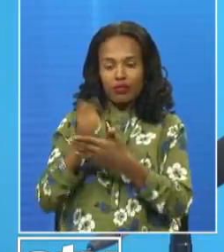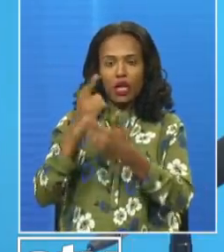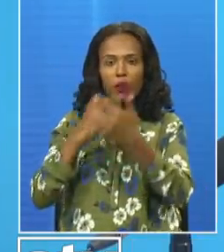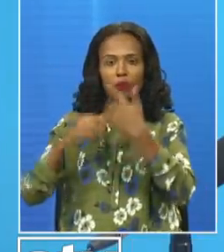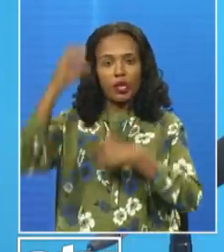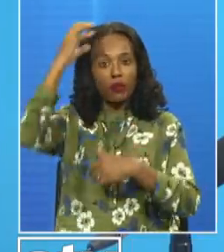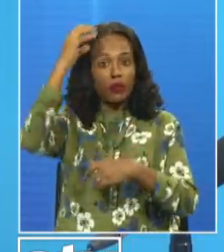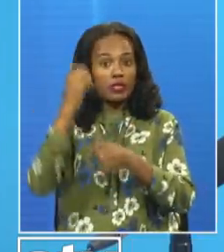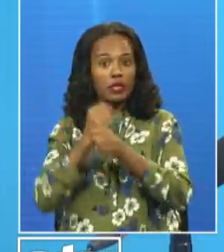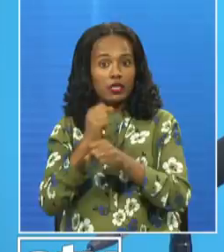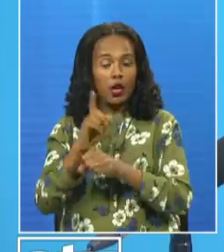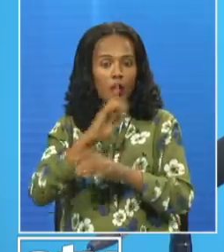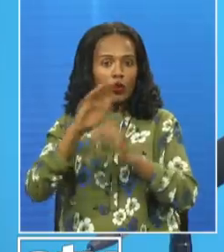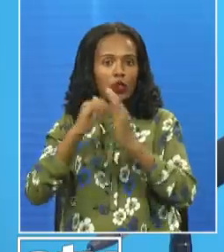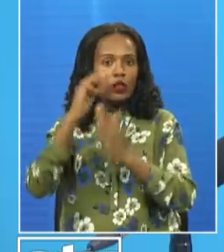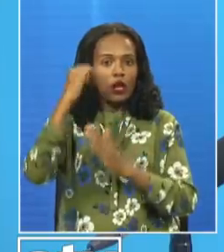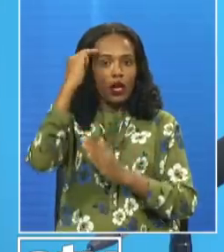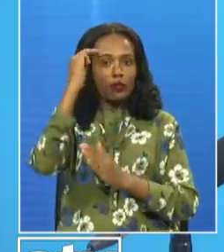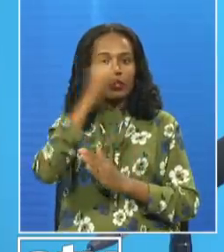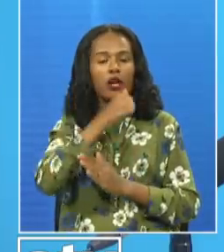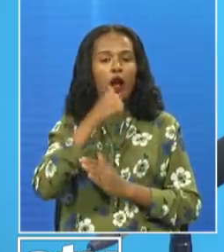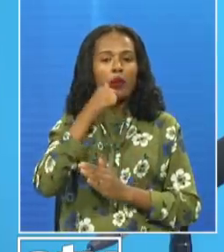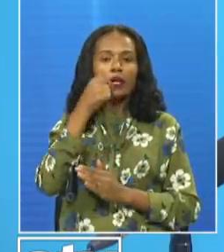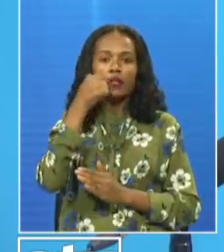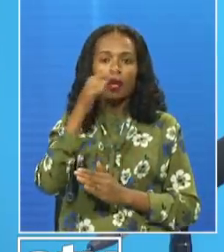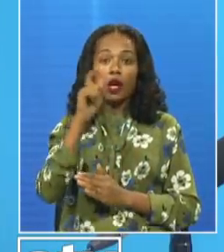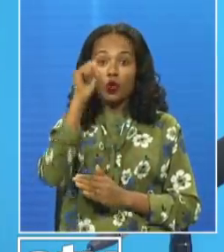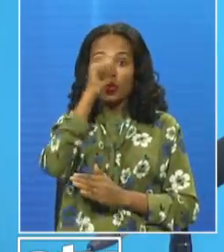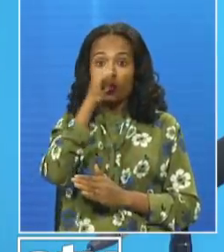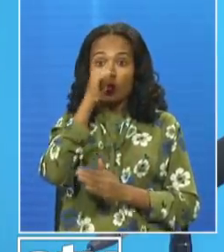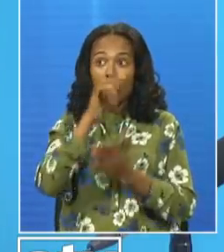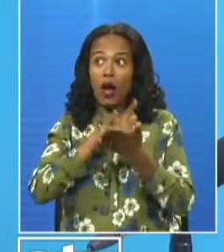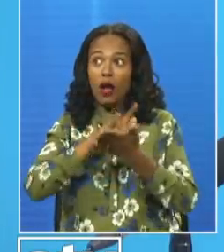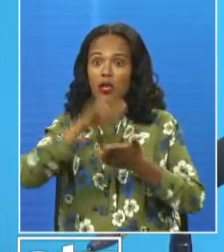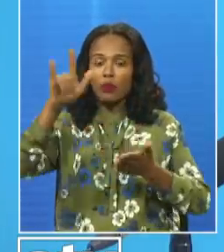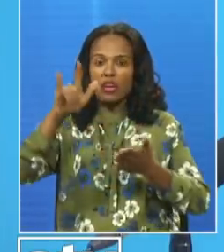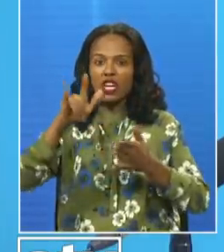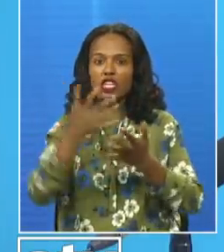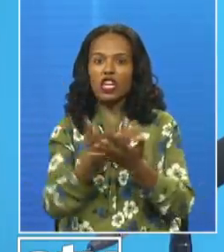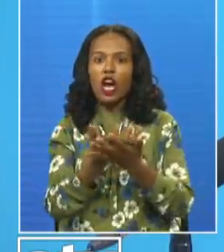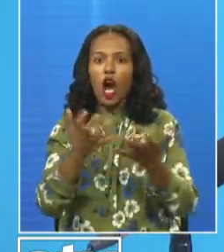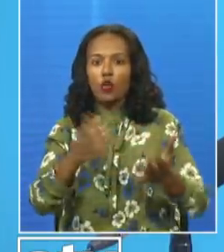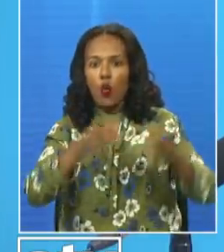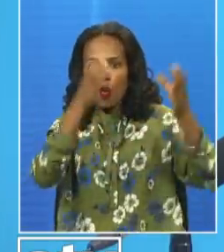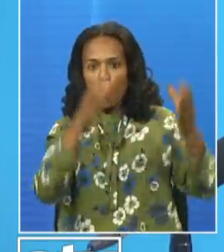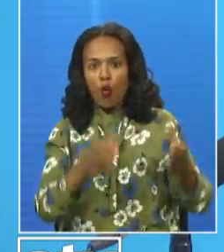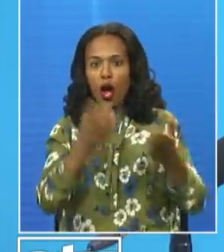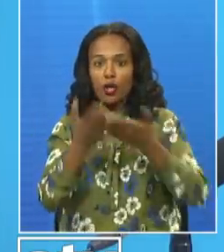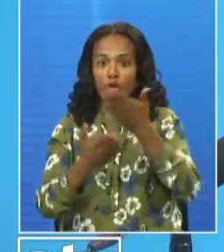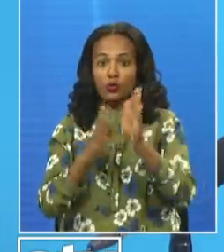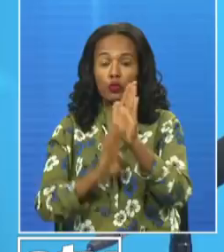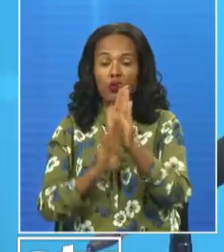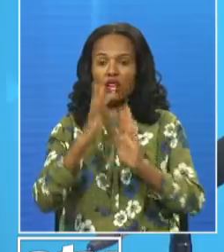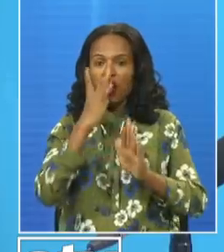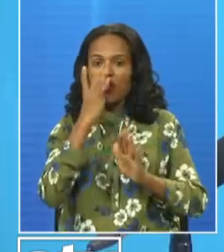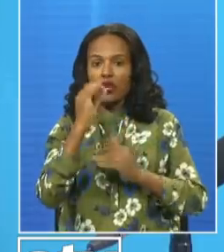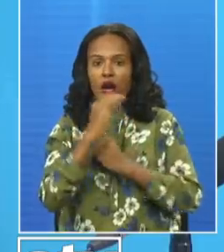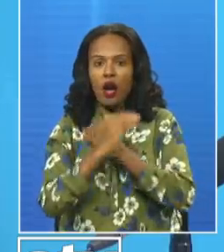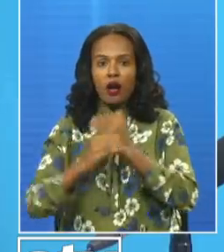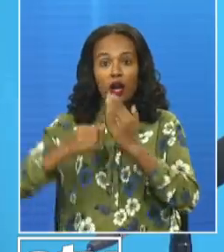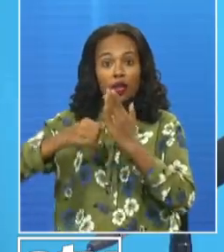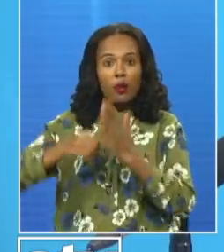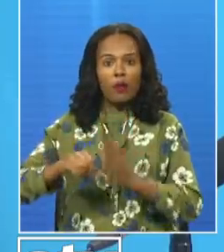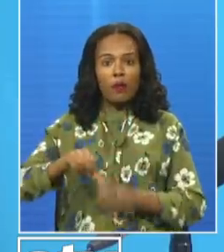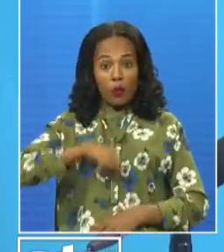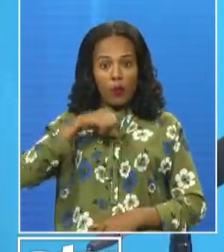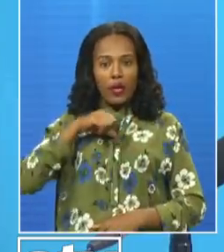በመንግስት እየተሰራ መሆኑን ጠቅላይ ሚኒስትር አብይ አህመድ ተናገሩ። ኢትዮጵያ አየር መንገድ የካርጎ አገልግሎትን በማሳደግም ለአፍሪካ ሀገራት መመኪያ መሆኑ